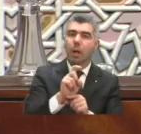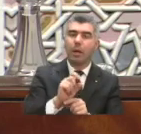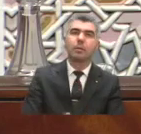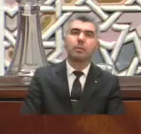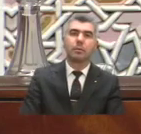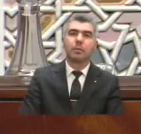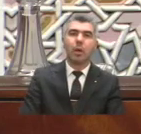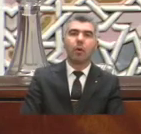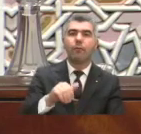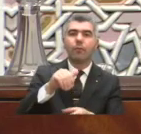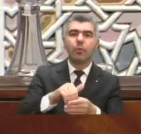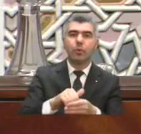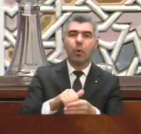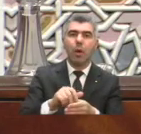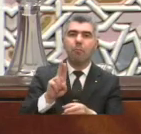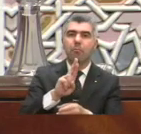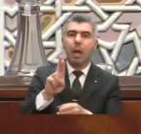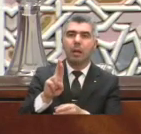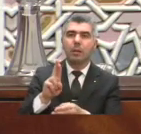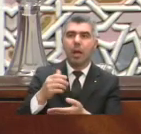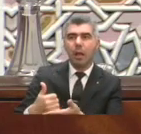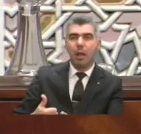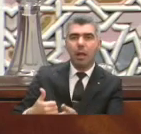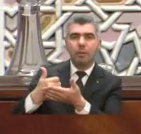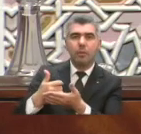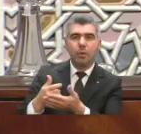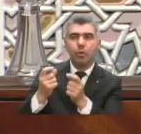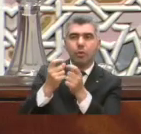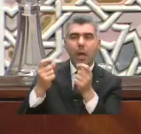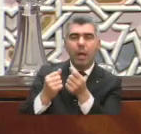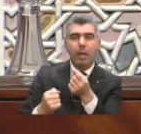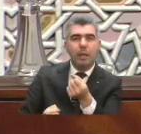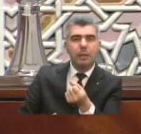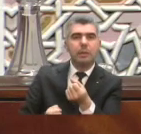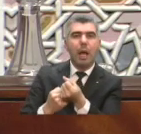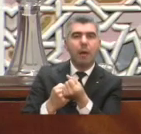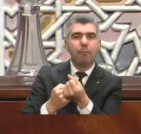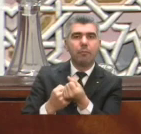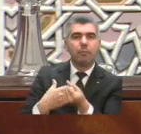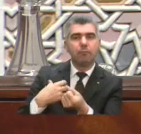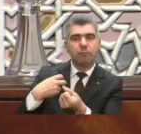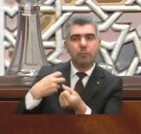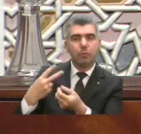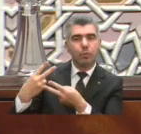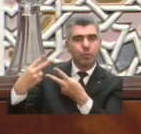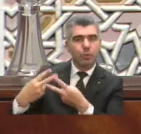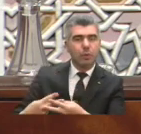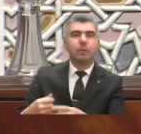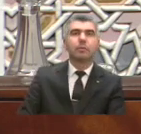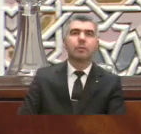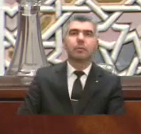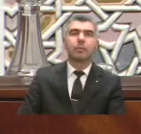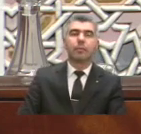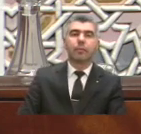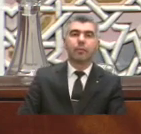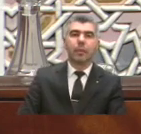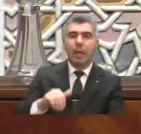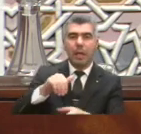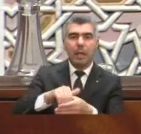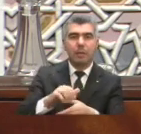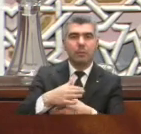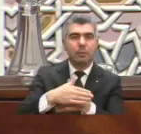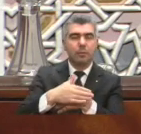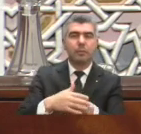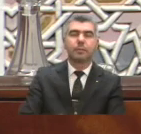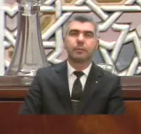دور صندوق محمد السادس للاستثمار في دعم المجهود الاستثماري للسيدات والسادة النواب المحترمين من فريق التجمع